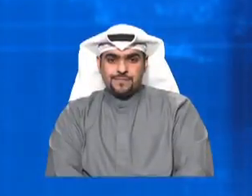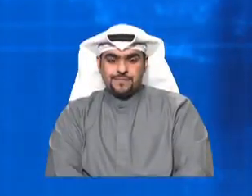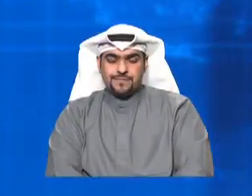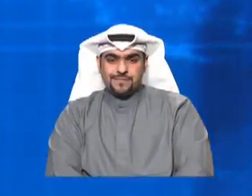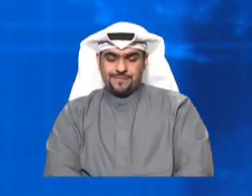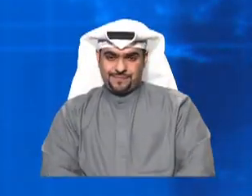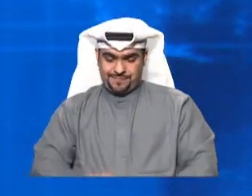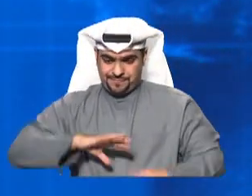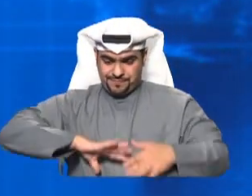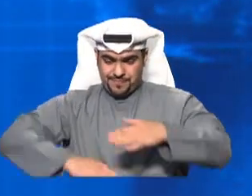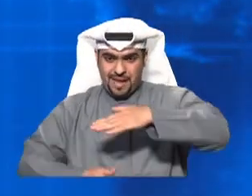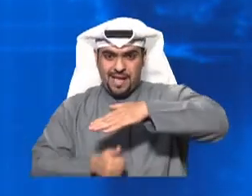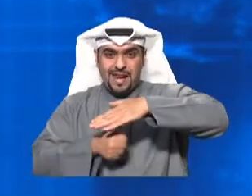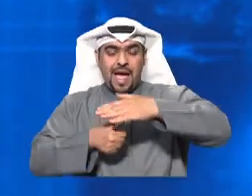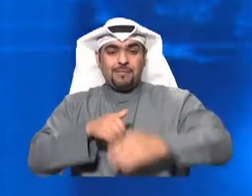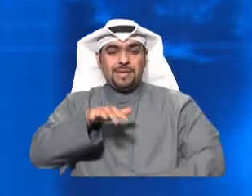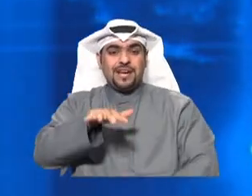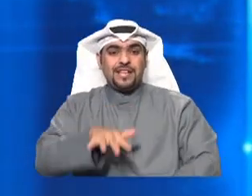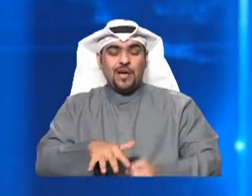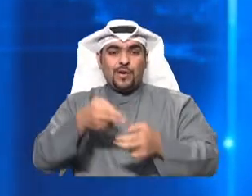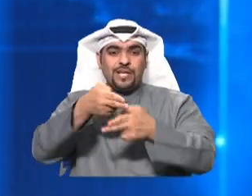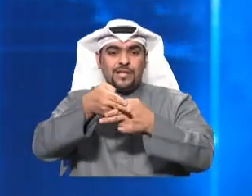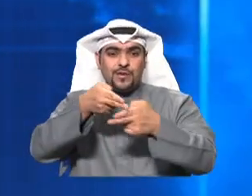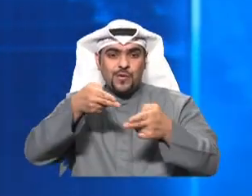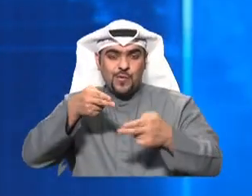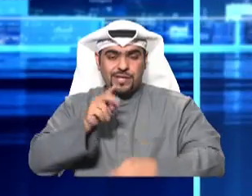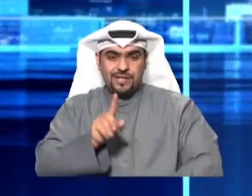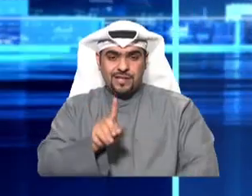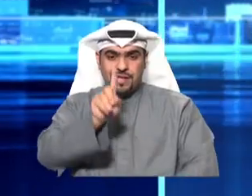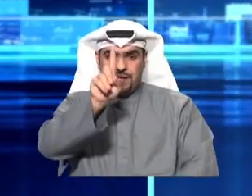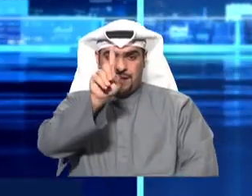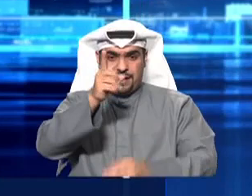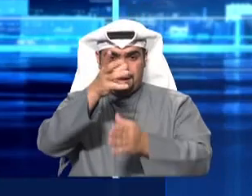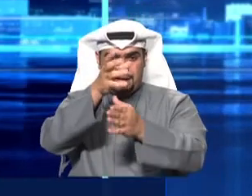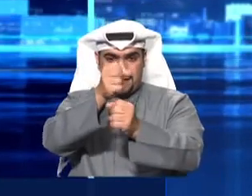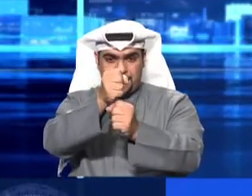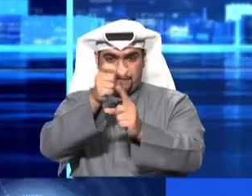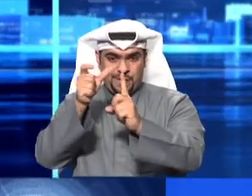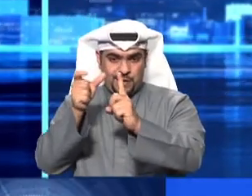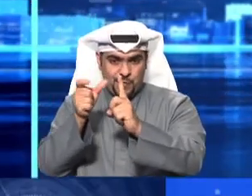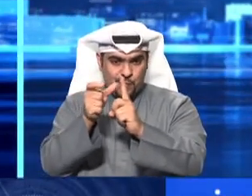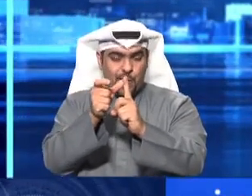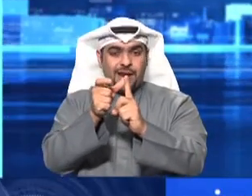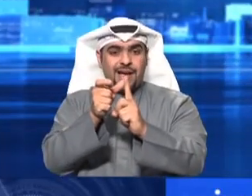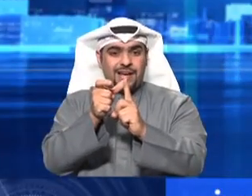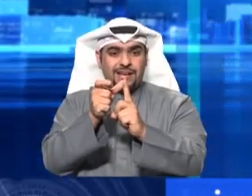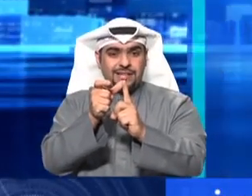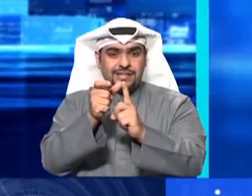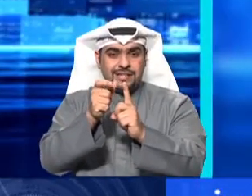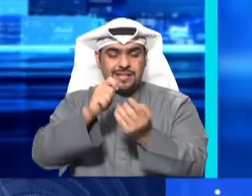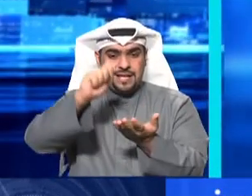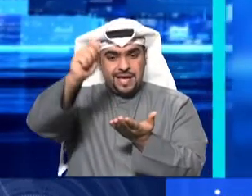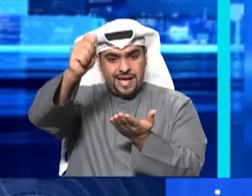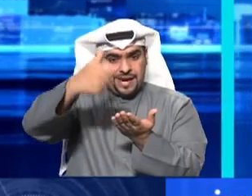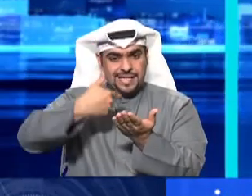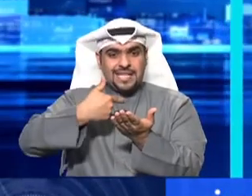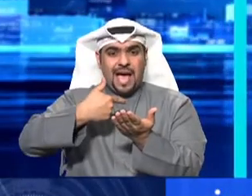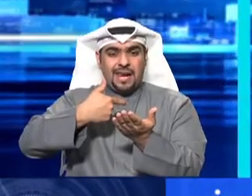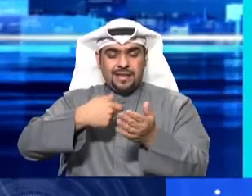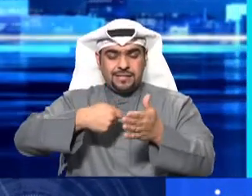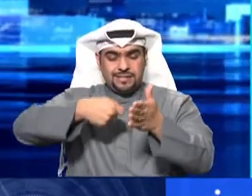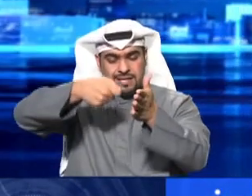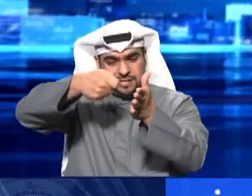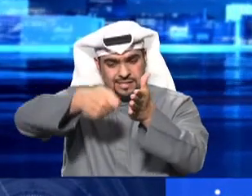تلقى حضرة صاحب السمو أمير البلاد الشيخ نواف الأحمد الجابر الصباح حفظه الله ورعاه برقية تعزية من أخيه